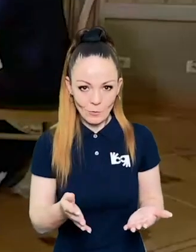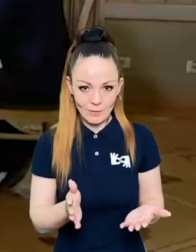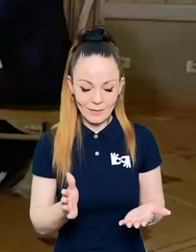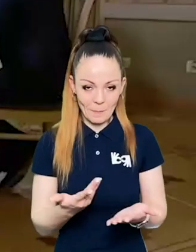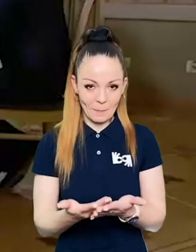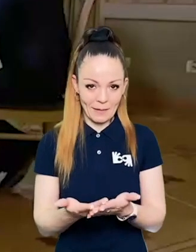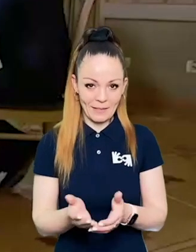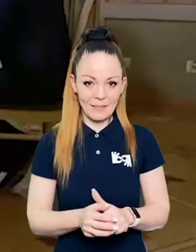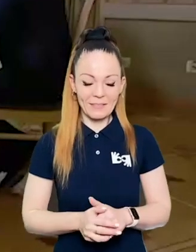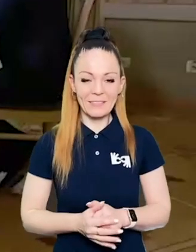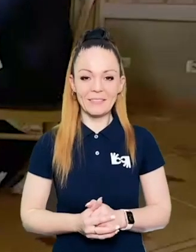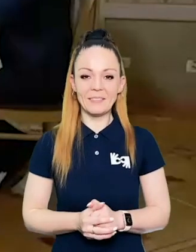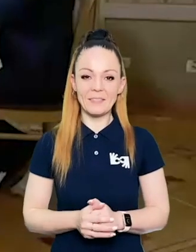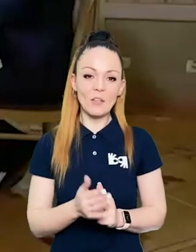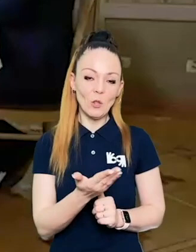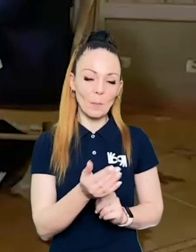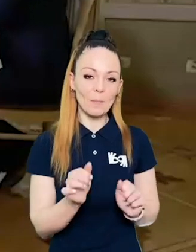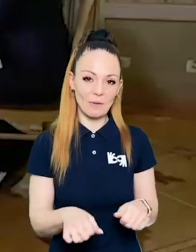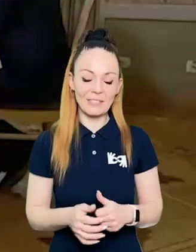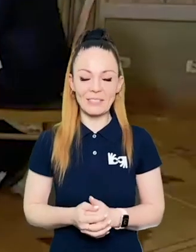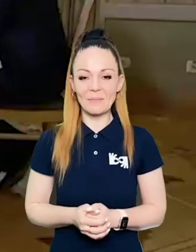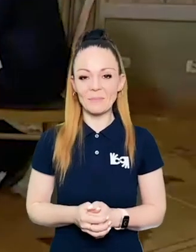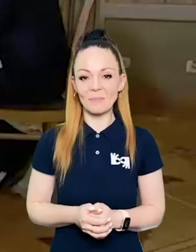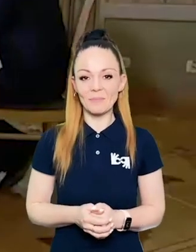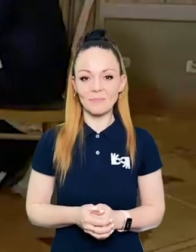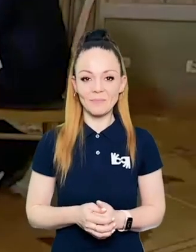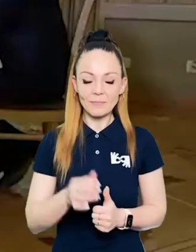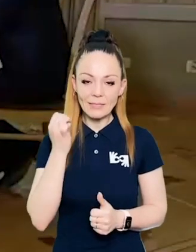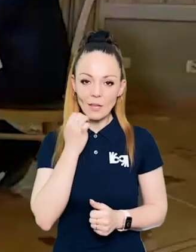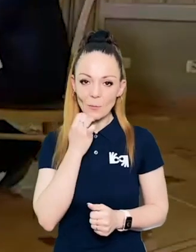ні? Я не багато? Тобі можна. Як?